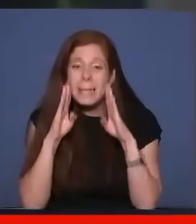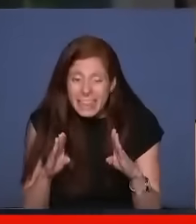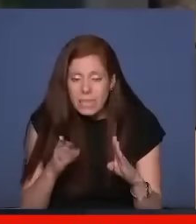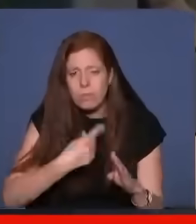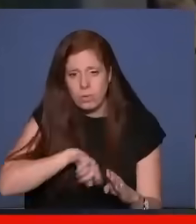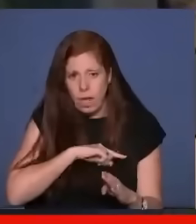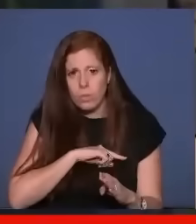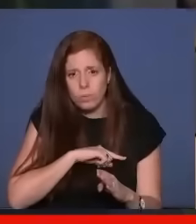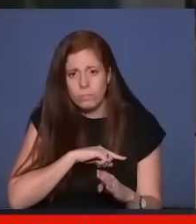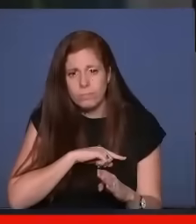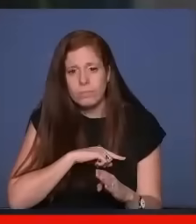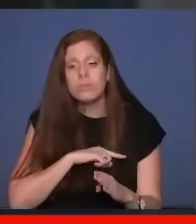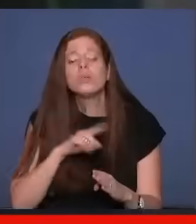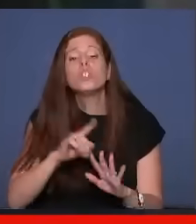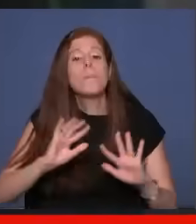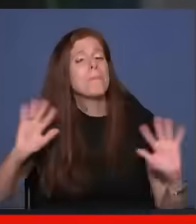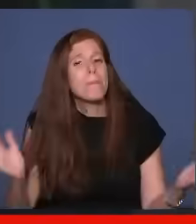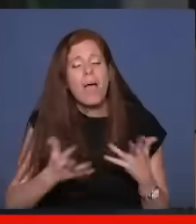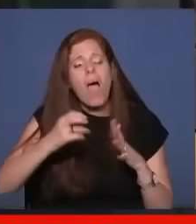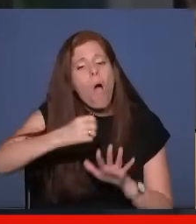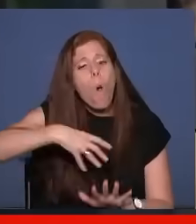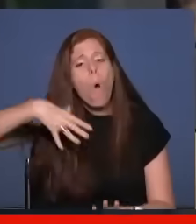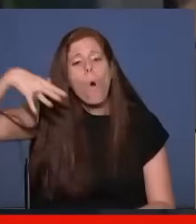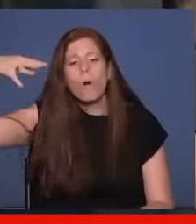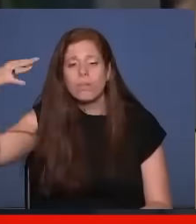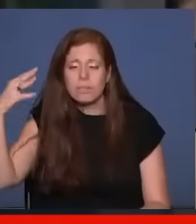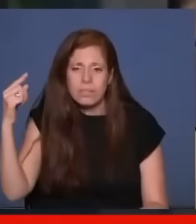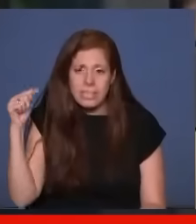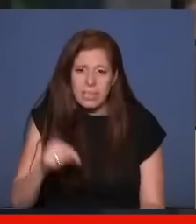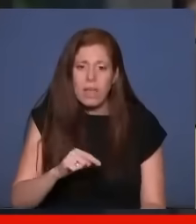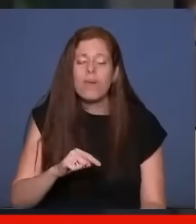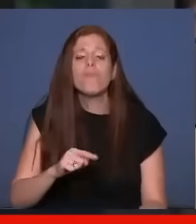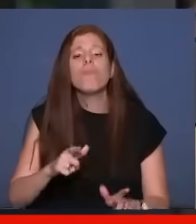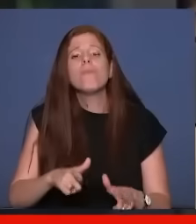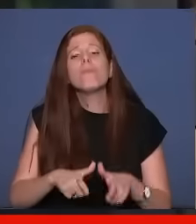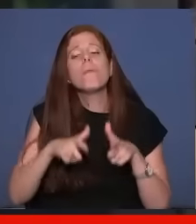אנחנו. שמהרה אור גדול יתמלא ובבניין ירושלים ננוחם.